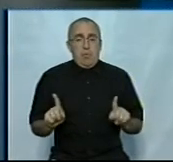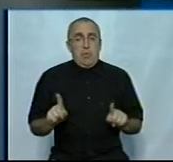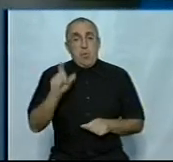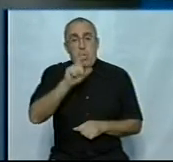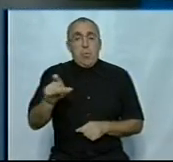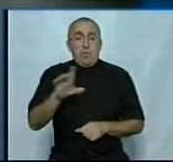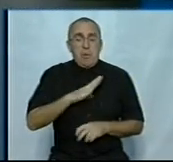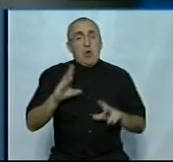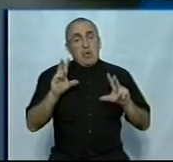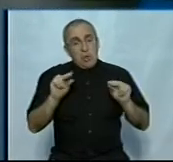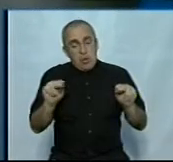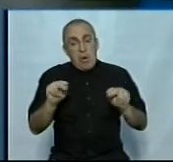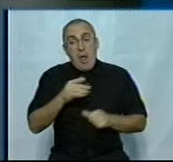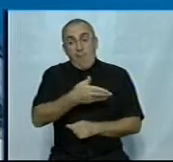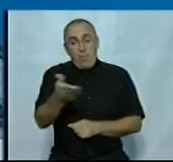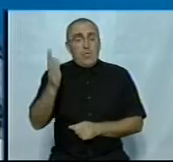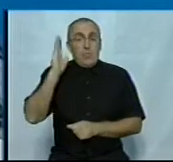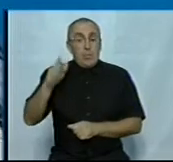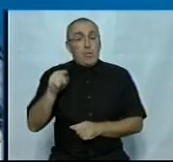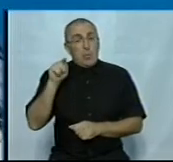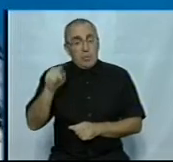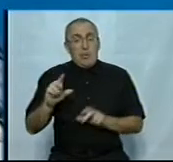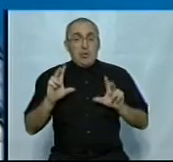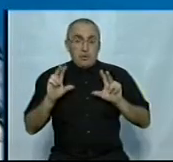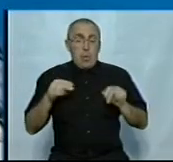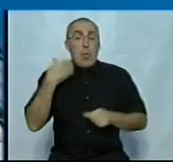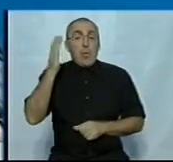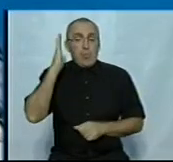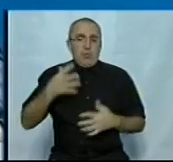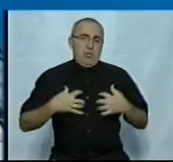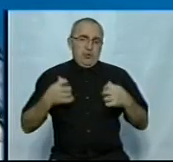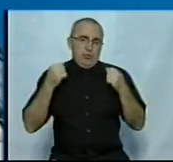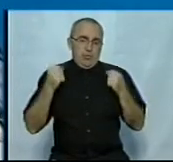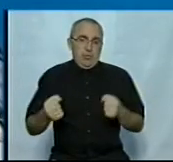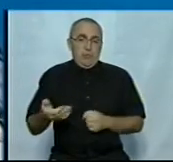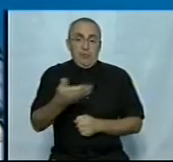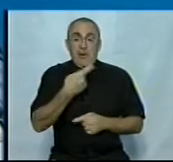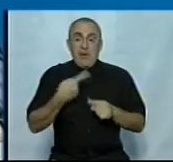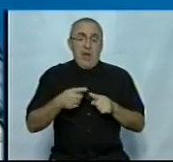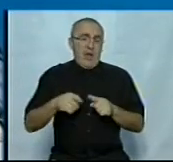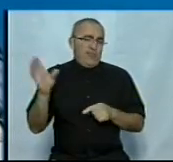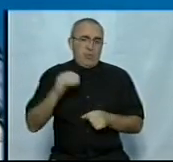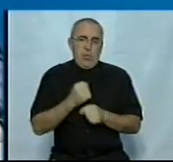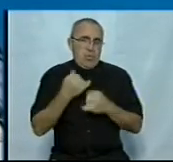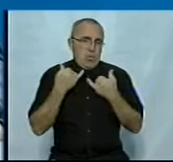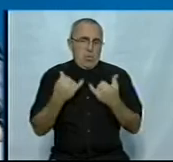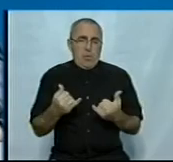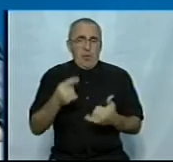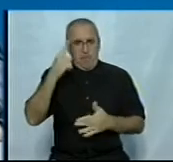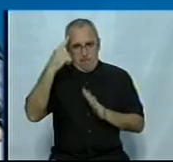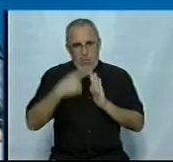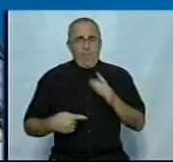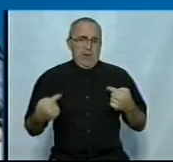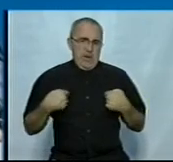люди були і щасливими, а вони будуть тоді щасливими, коли будуть здоровими. І ми все для цього робимо. Повірте